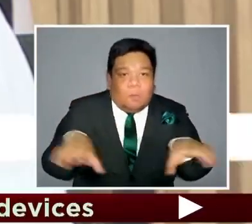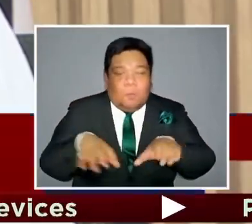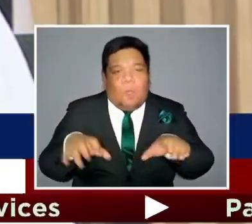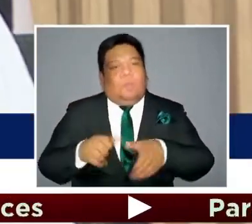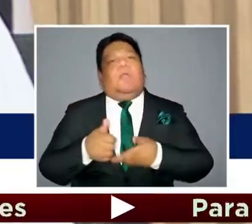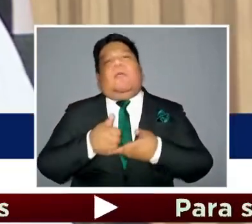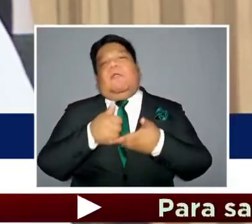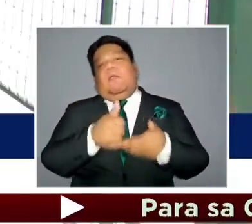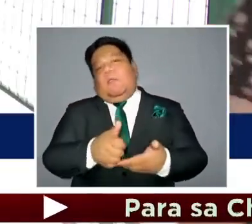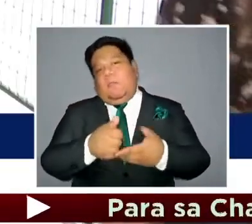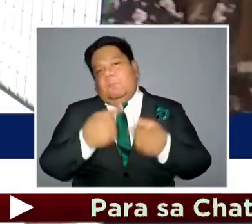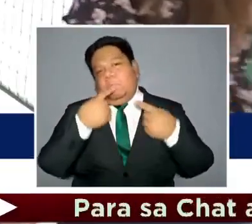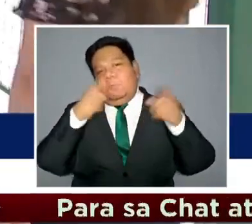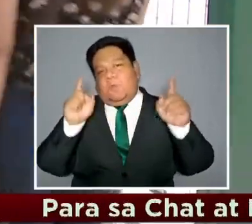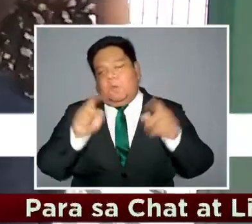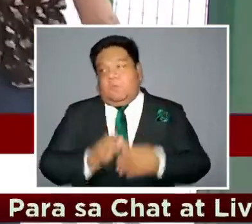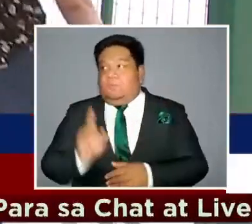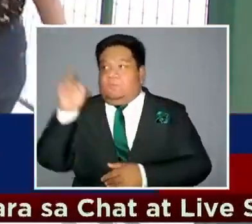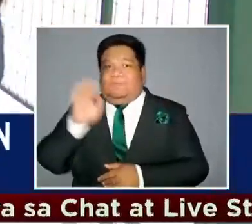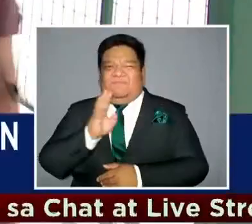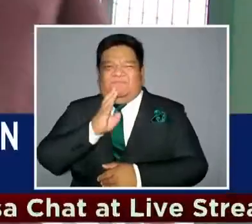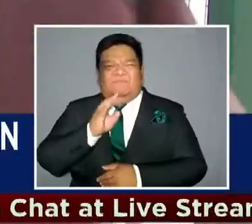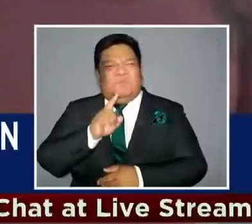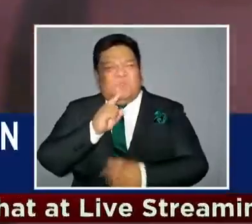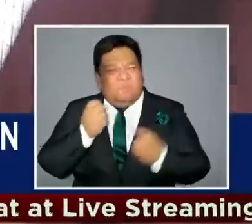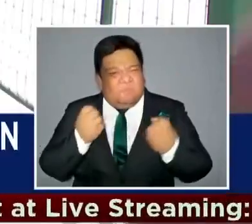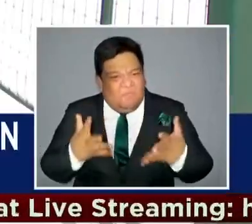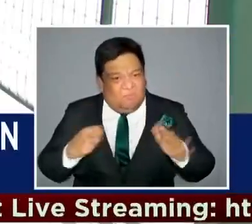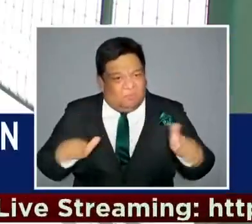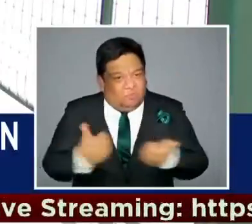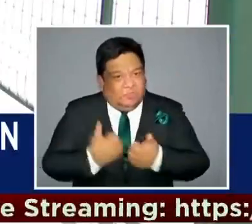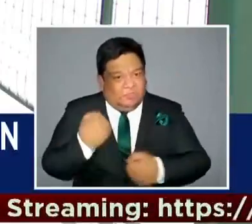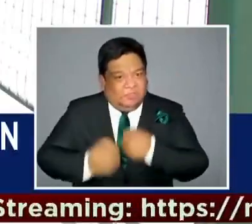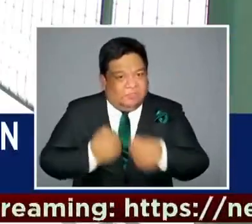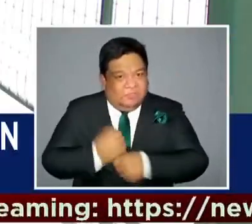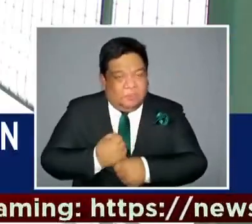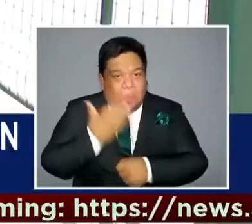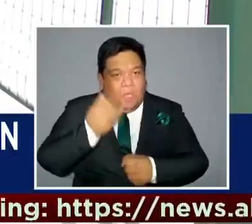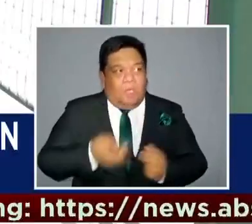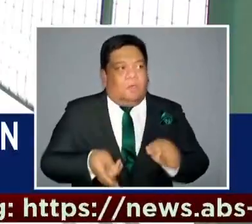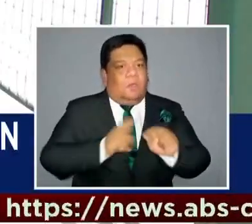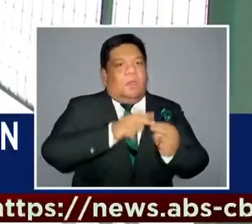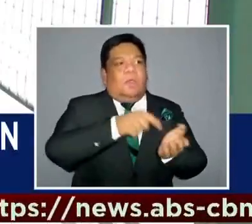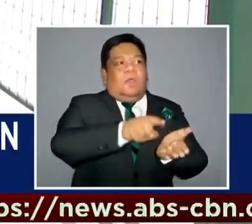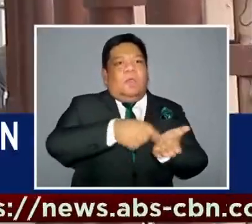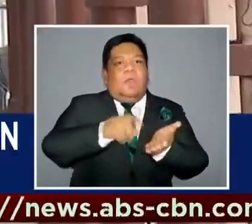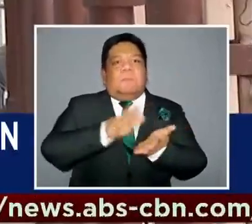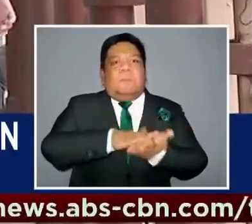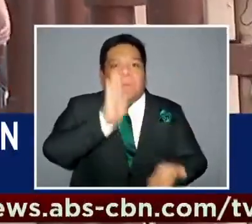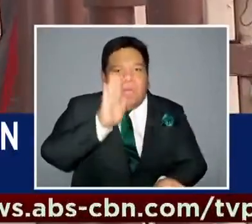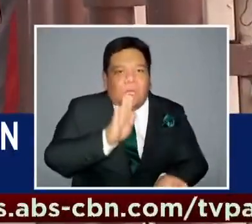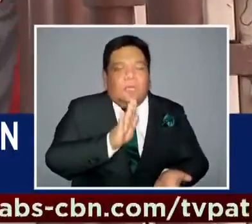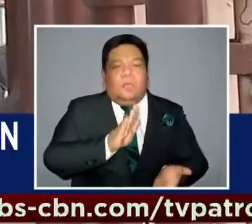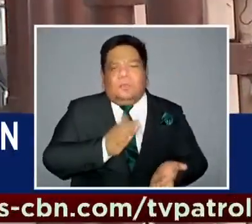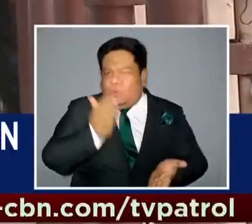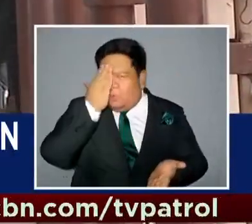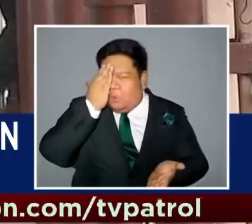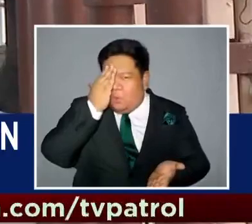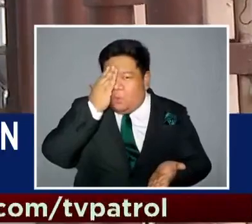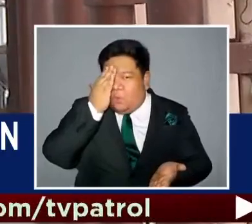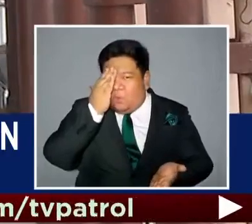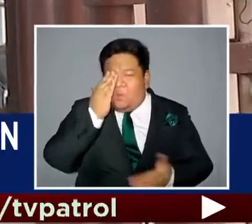quite significant, no? High inflation, price pressures coming from the international community. We all know that the poor are